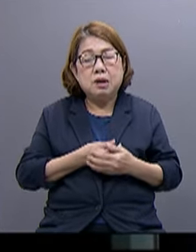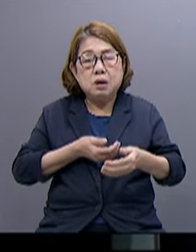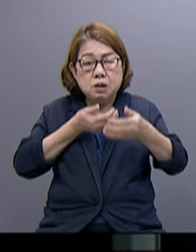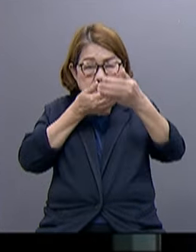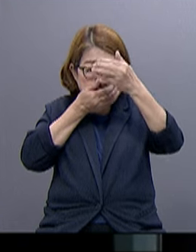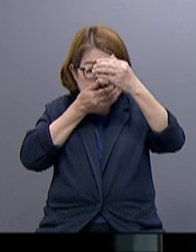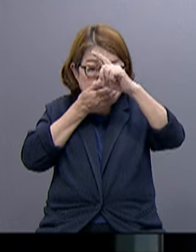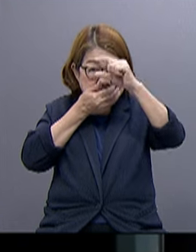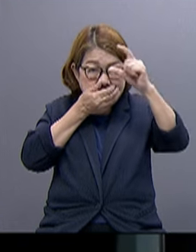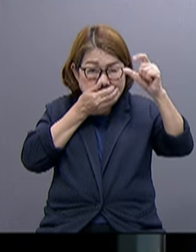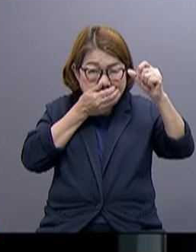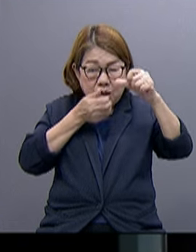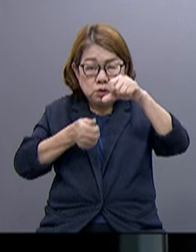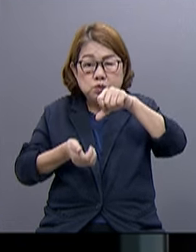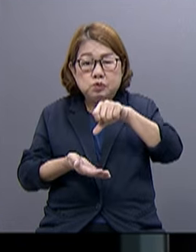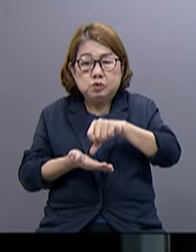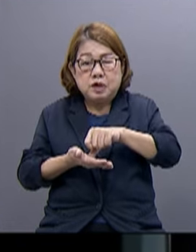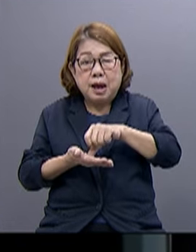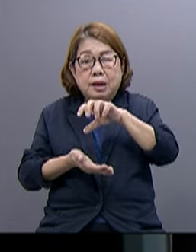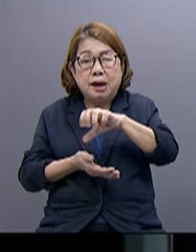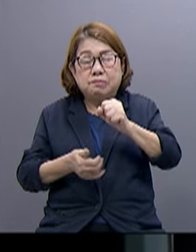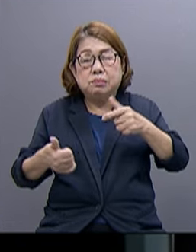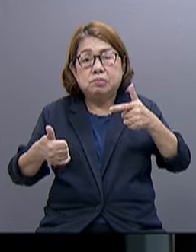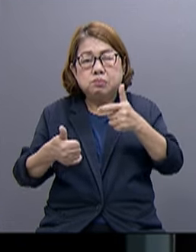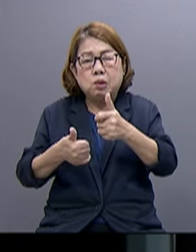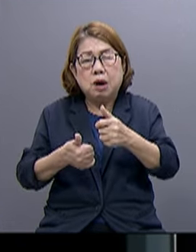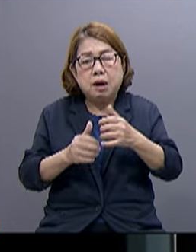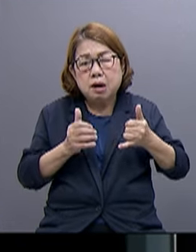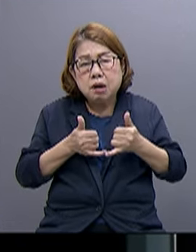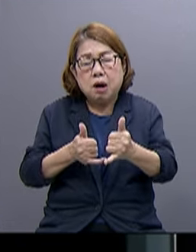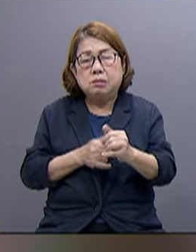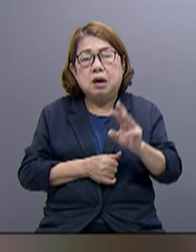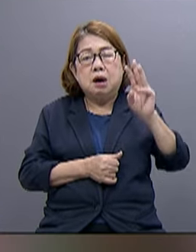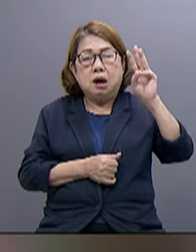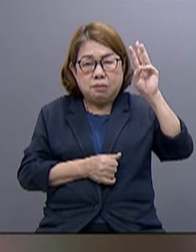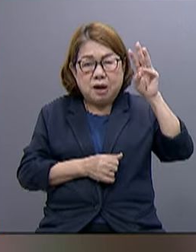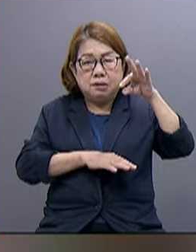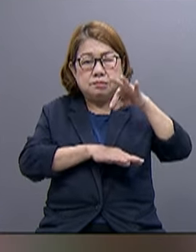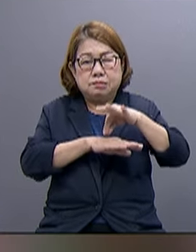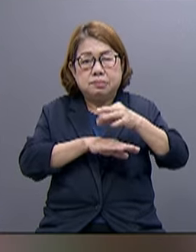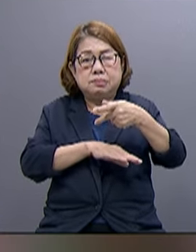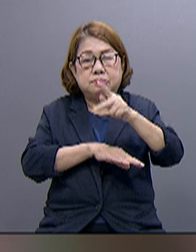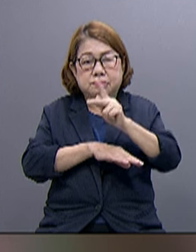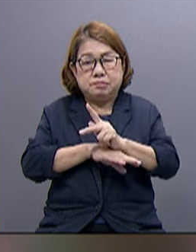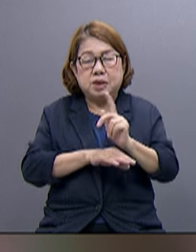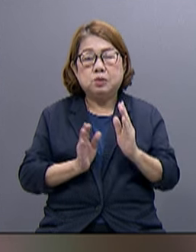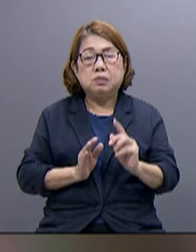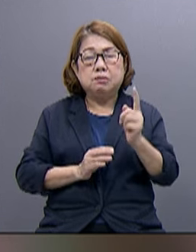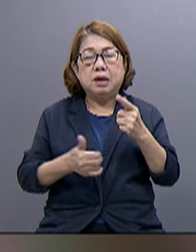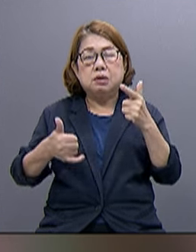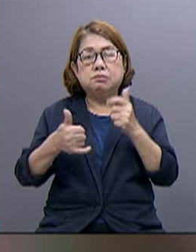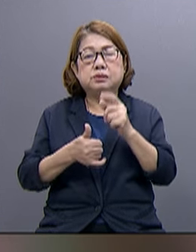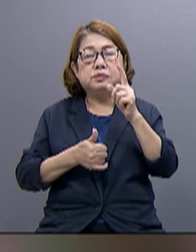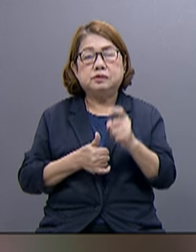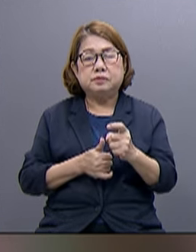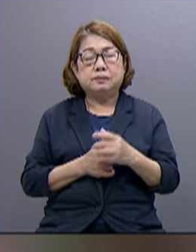กรุงเตหะรานของอิหร่านระหว่างเข้าร่วมพิธีสาบานตนรับตำแหน่งของประธานาธิบดีอิหร่านคนใหม่ค่ะ